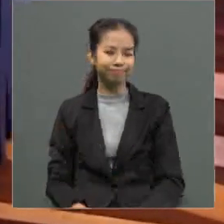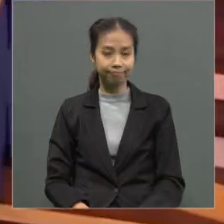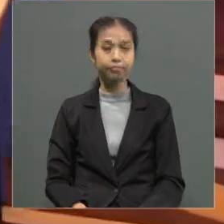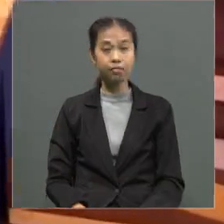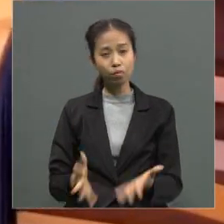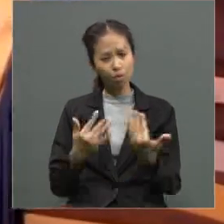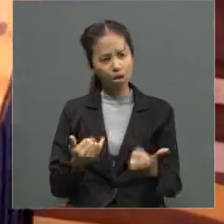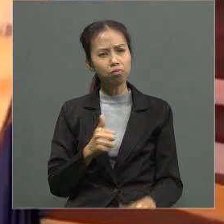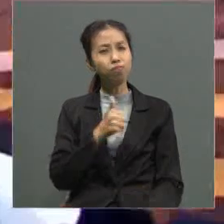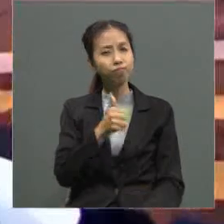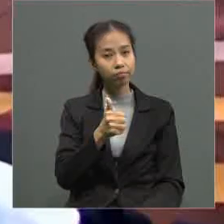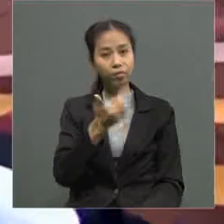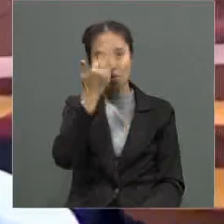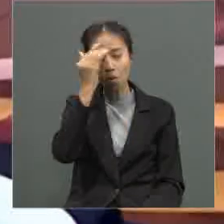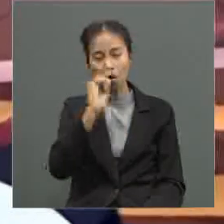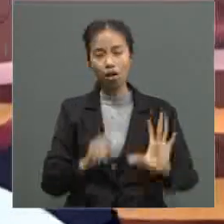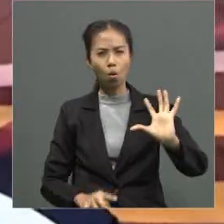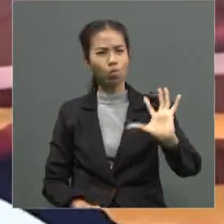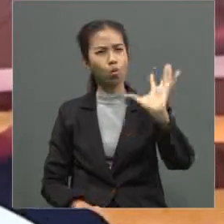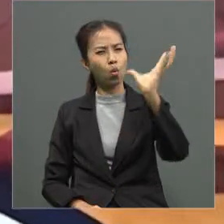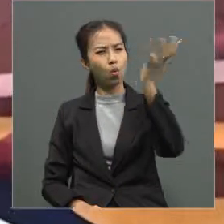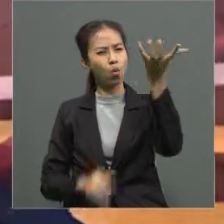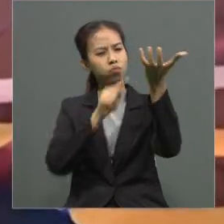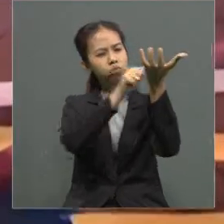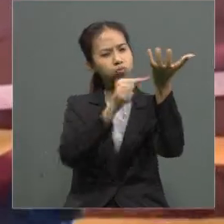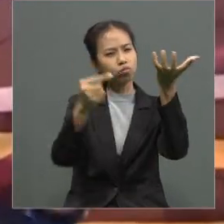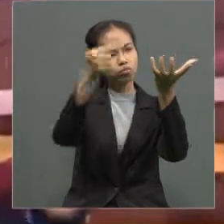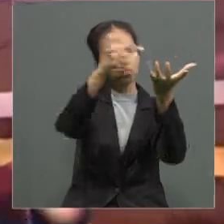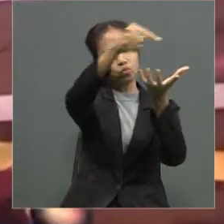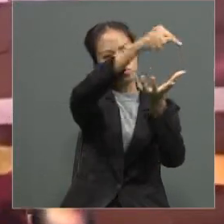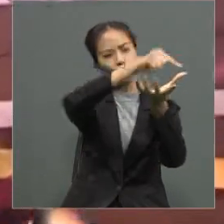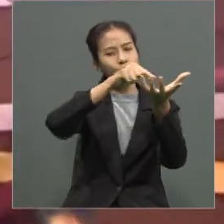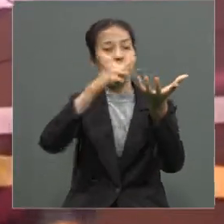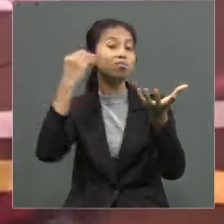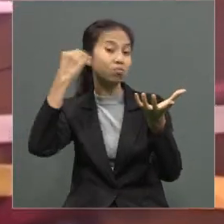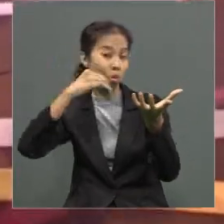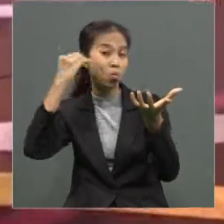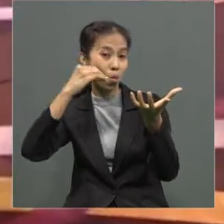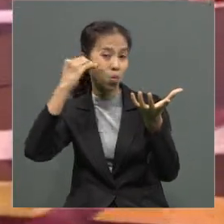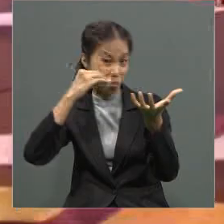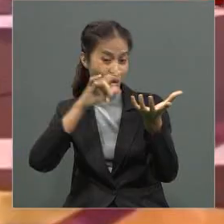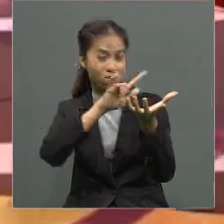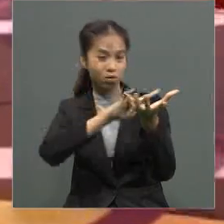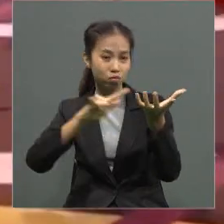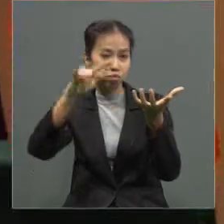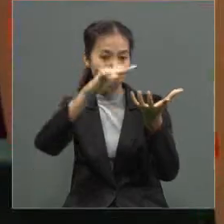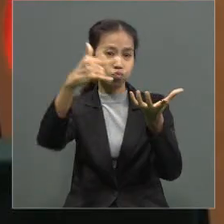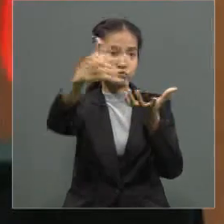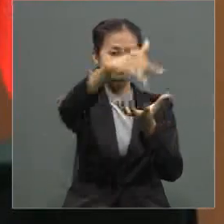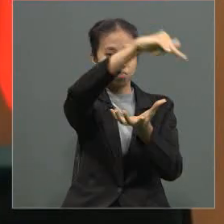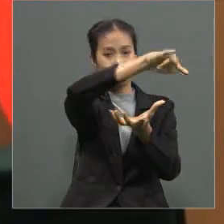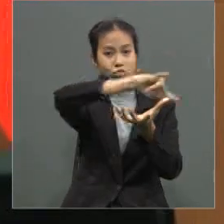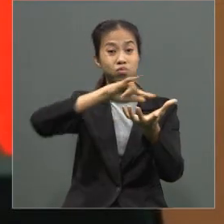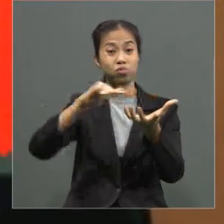สิ่งที่ดีว่าเราจะได้โลกใบเนี้ยเดี๋ยวนี้มันไม่ได้กว้างใหญ่นะเพราะมีการเดินทางการเชื่อมต่อใช่เวกันหมดแล้วแล้ว